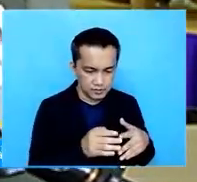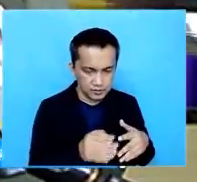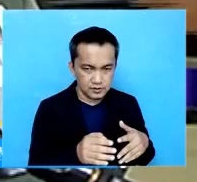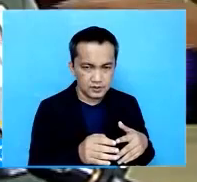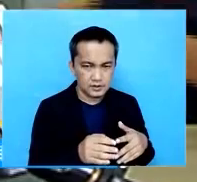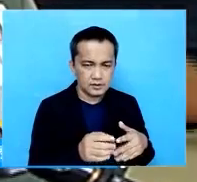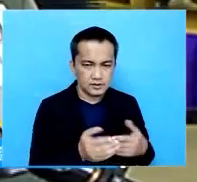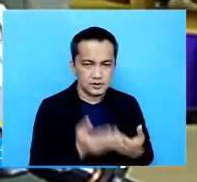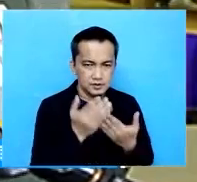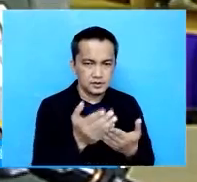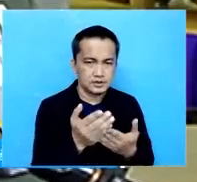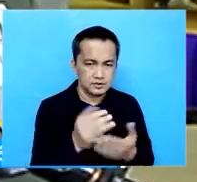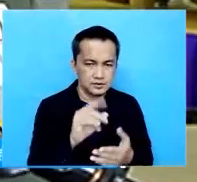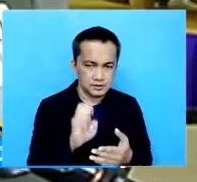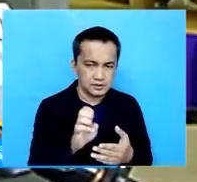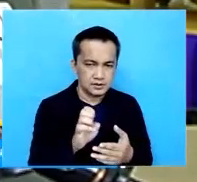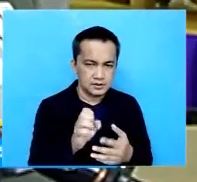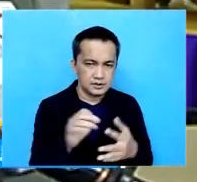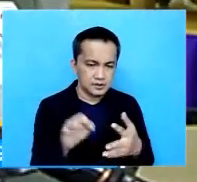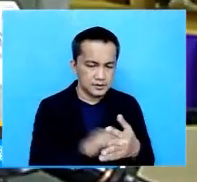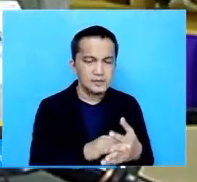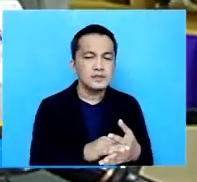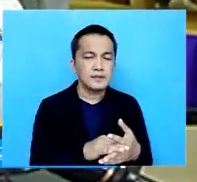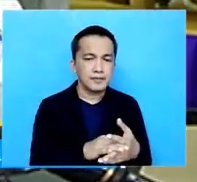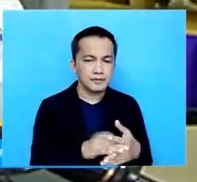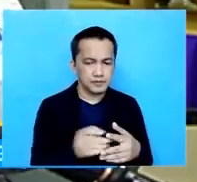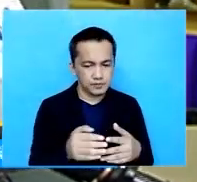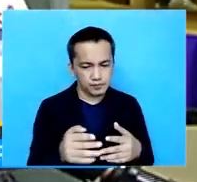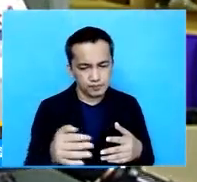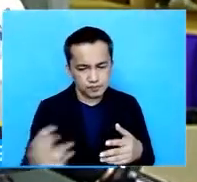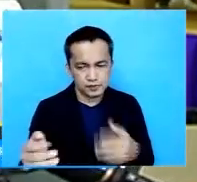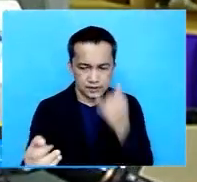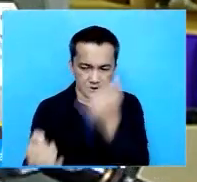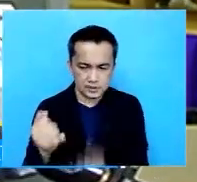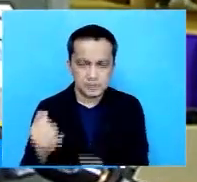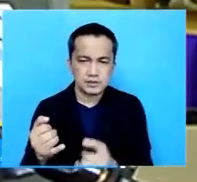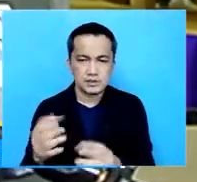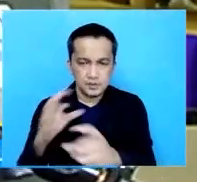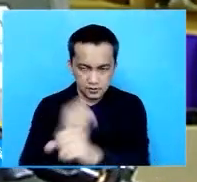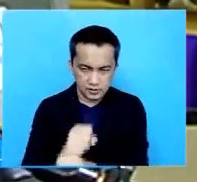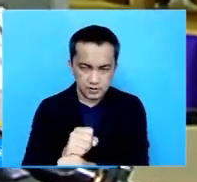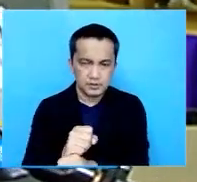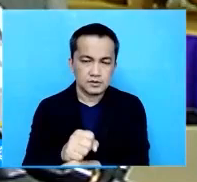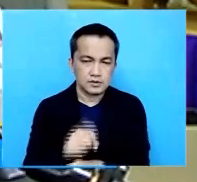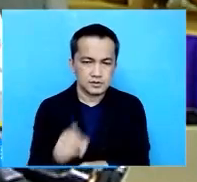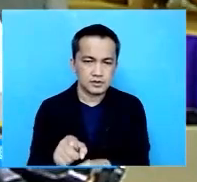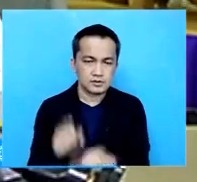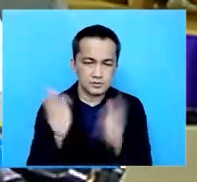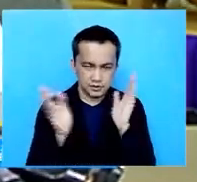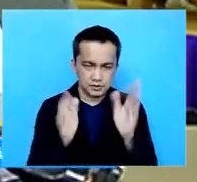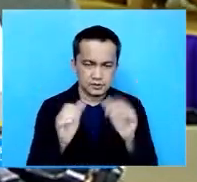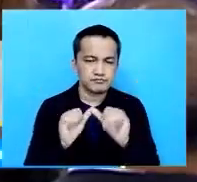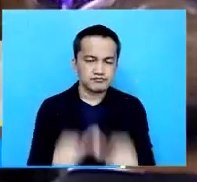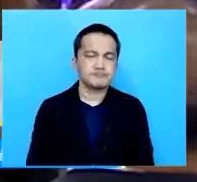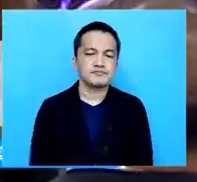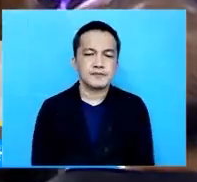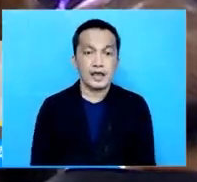represent them pag merong kaso na final sa kanila, hanggang sa dulo ng kaso, andun yung service na yon, la